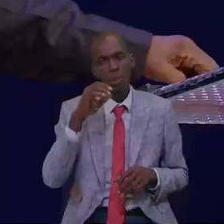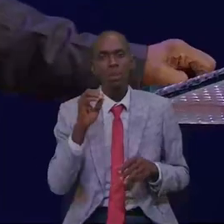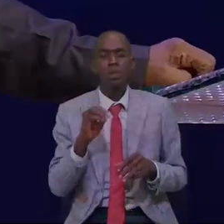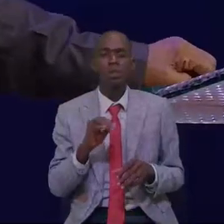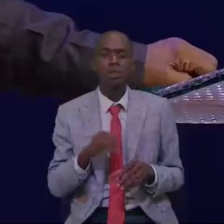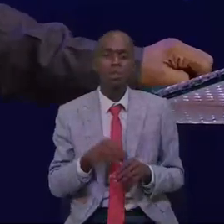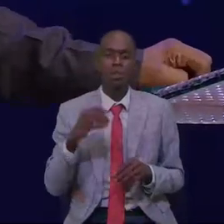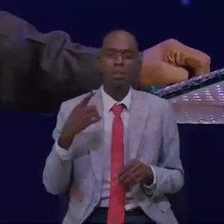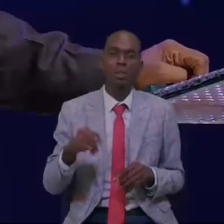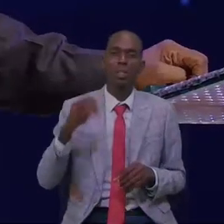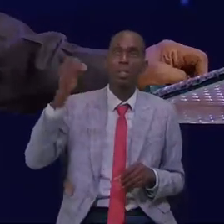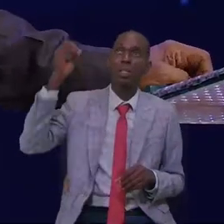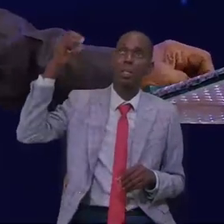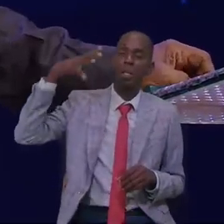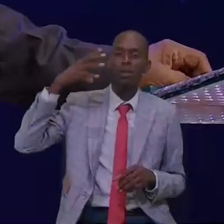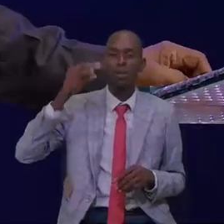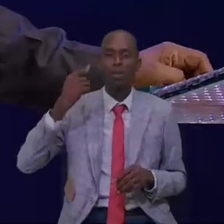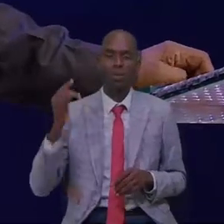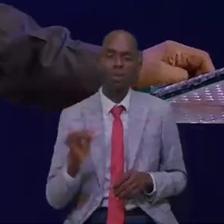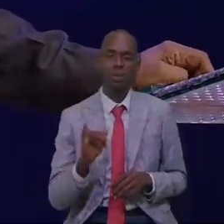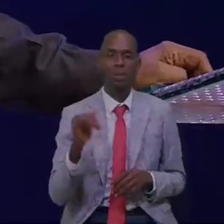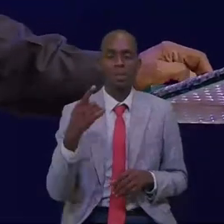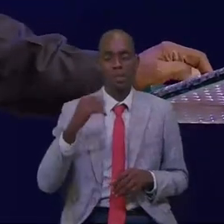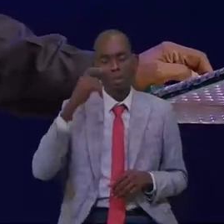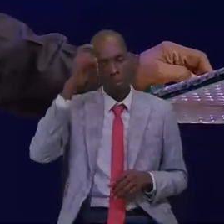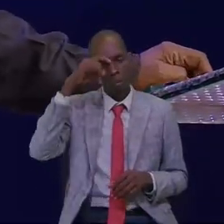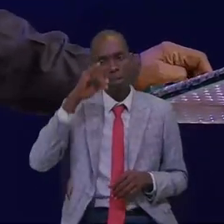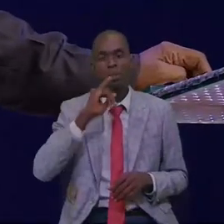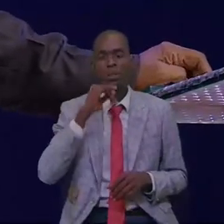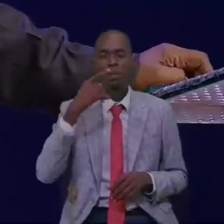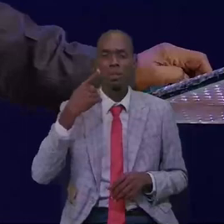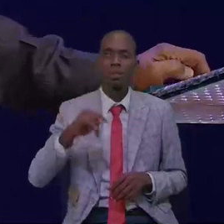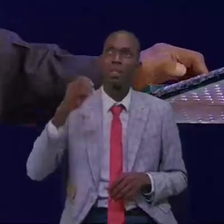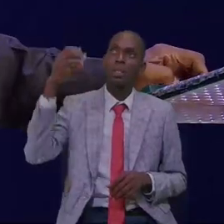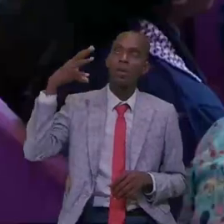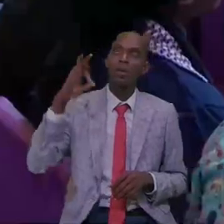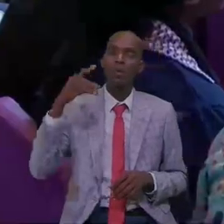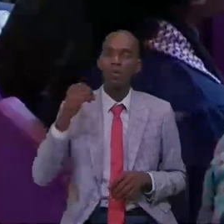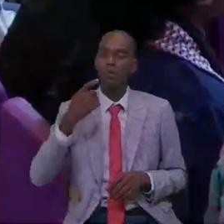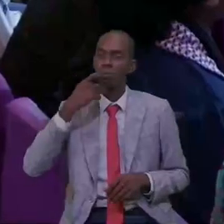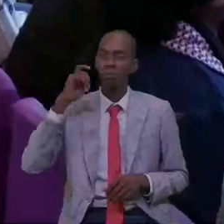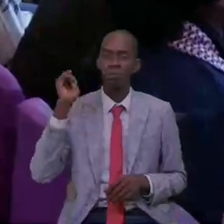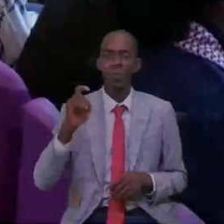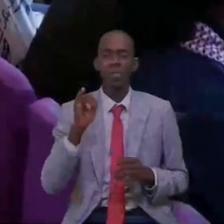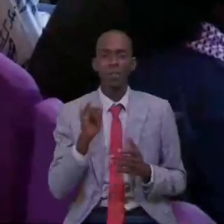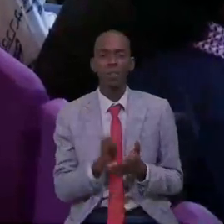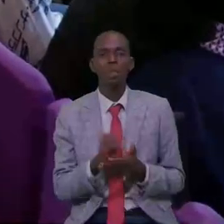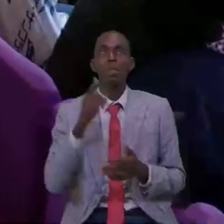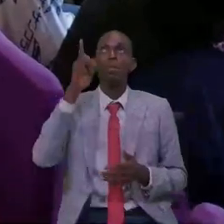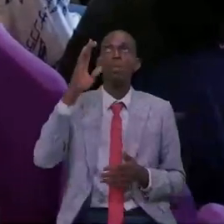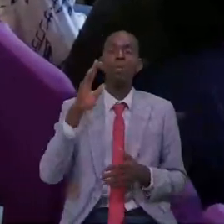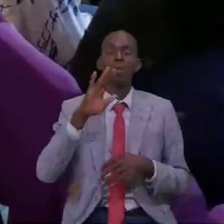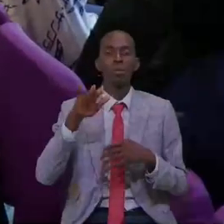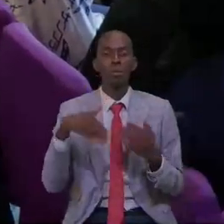sages à la lumière de l'éternité, à la lumière du décret que le Père Céleste a